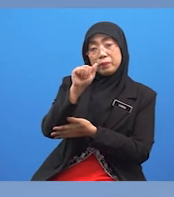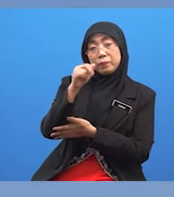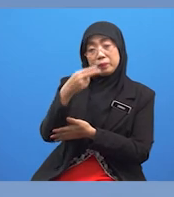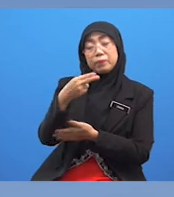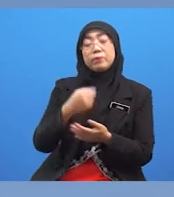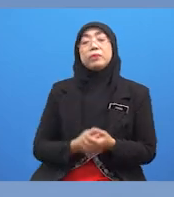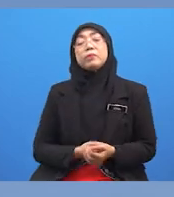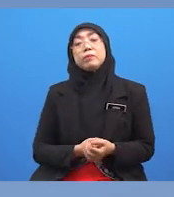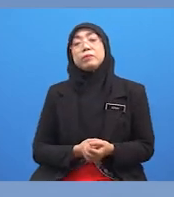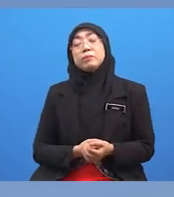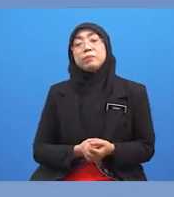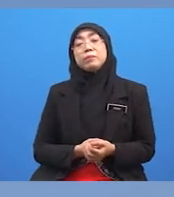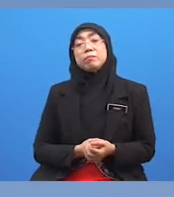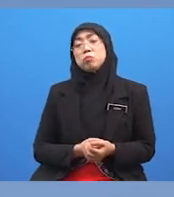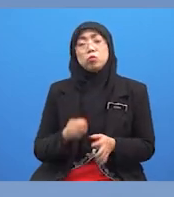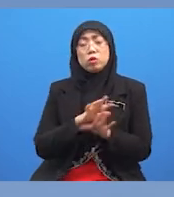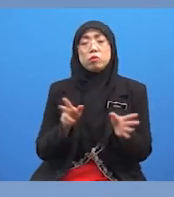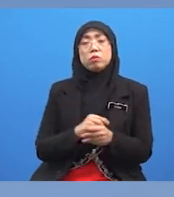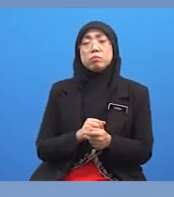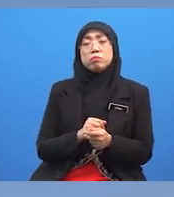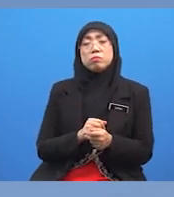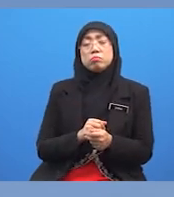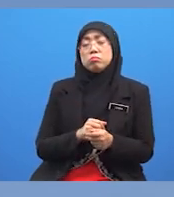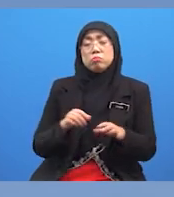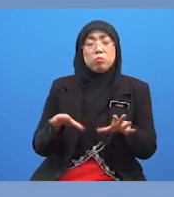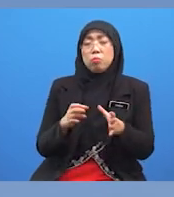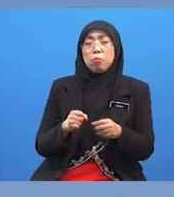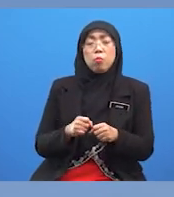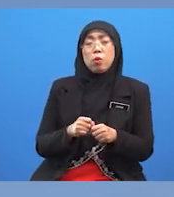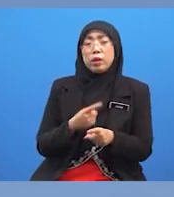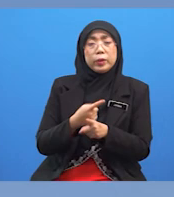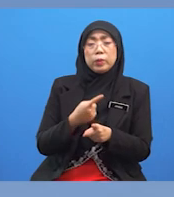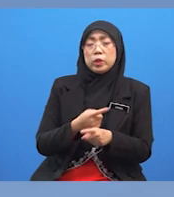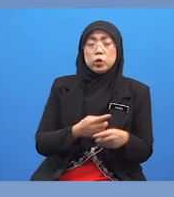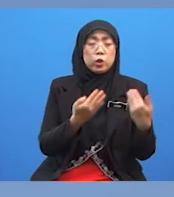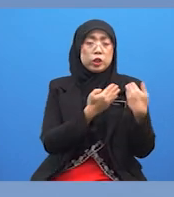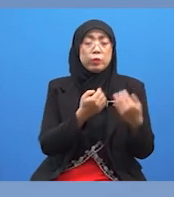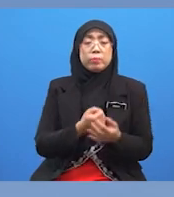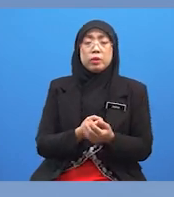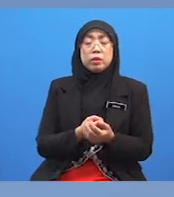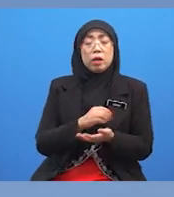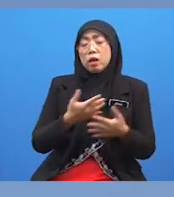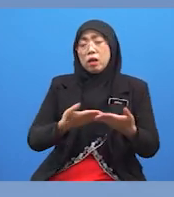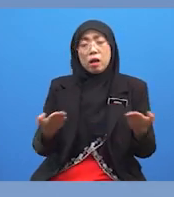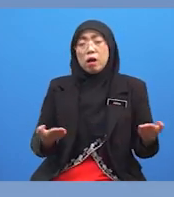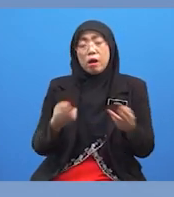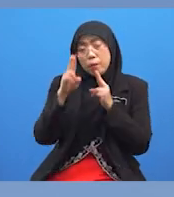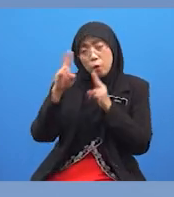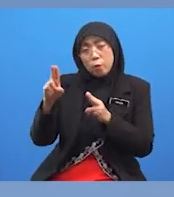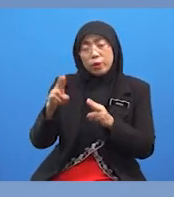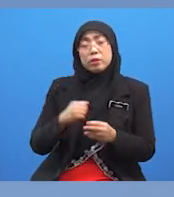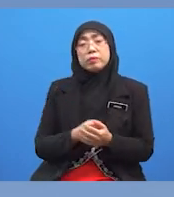seseorang yang tidak khianat. Seseorang itu akan sentiasa dihormati oleh orang lain selain dari